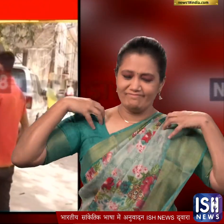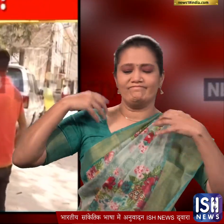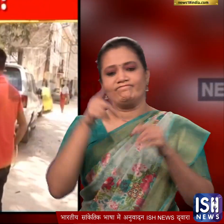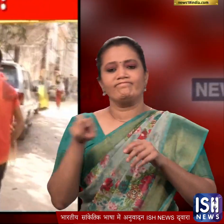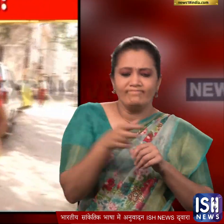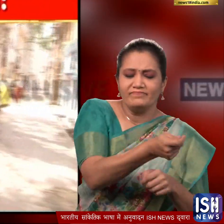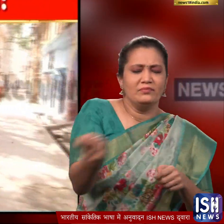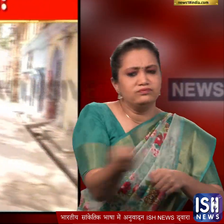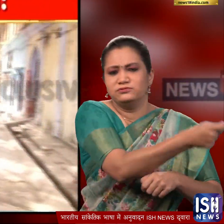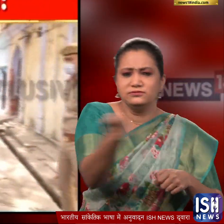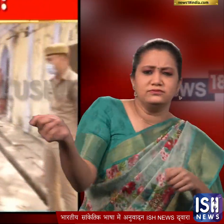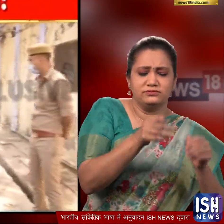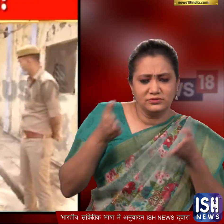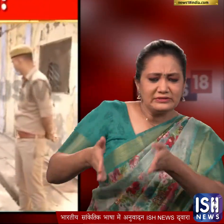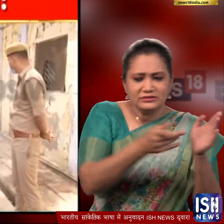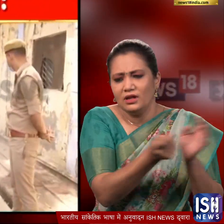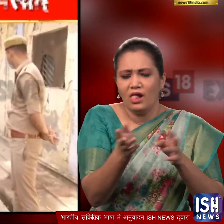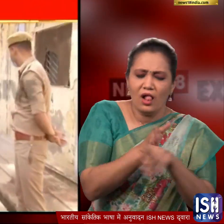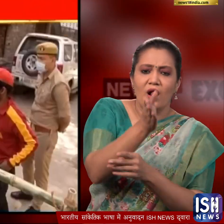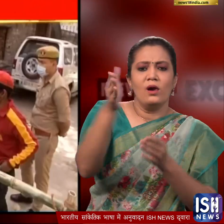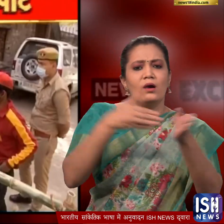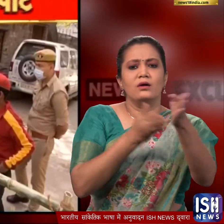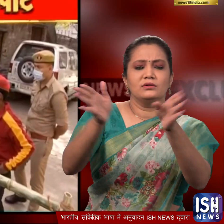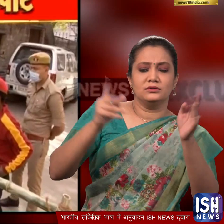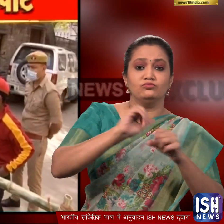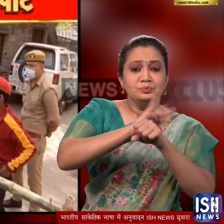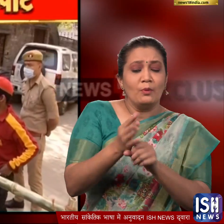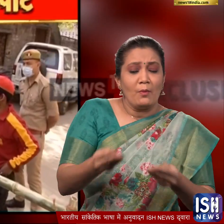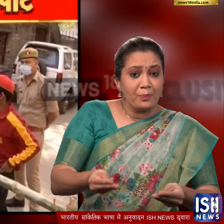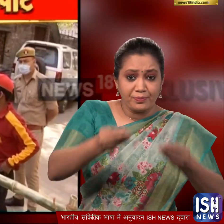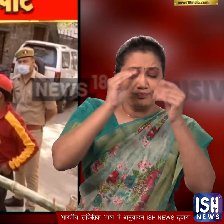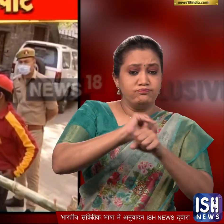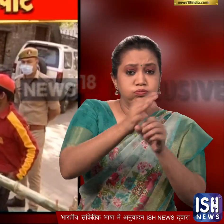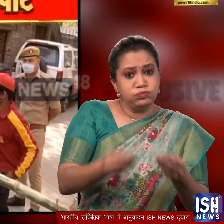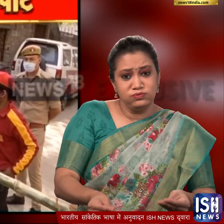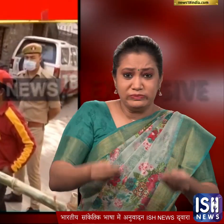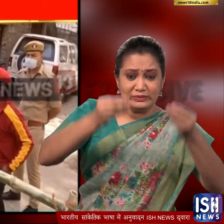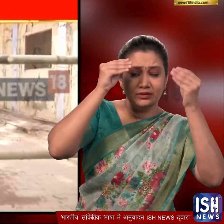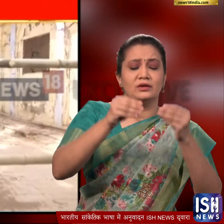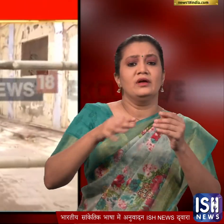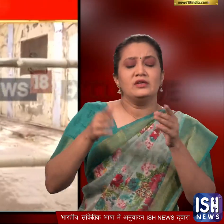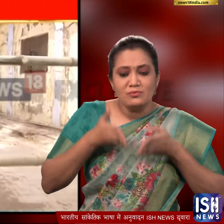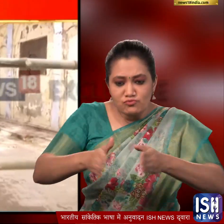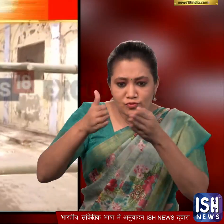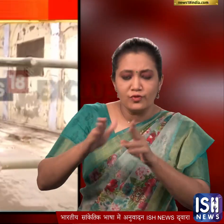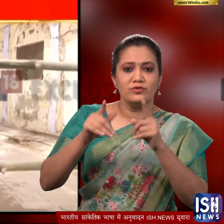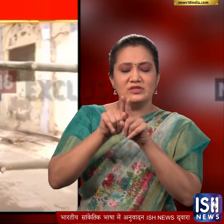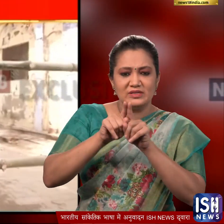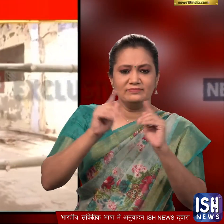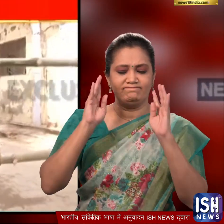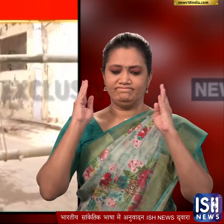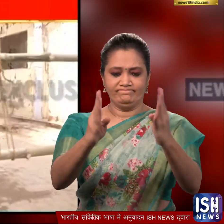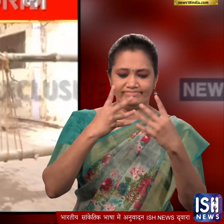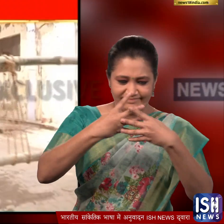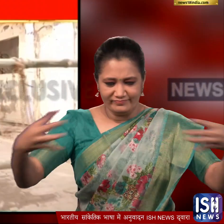पीठ पर टांग कर गलियों में दवा का छिड़काव करते दिखाई दिए। जिन जगहों पर कोरोना के मरीजों की तादाद तेजी से बढ़ रही है वहां के रास्तों को बांस